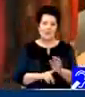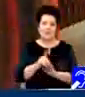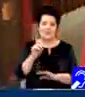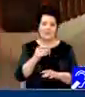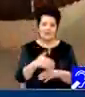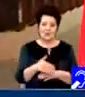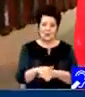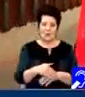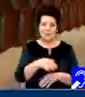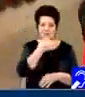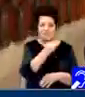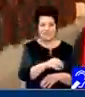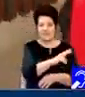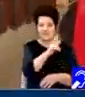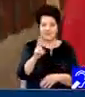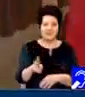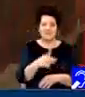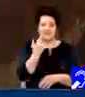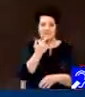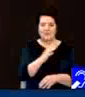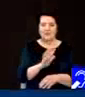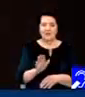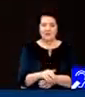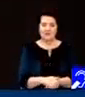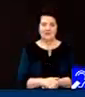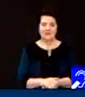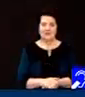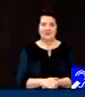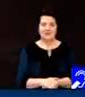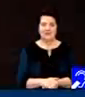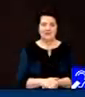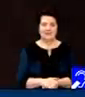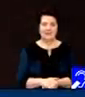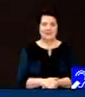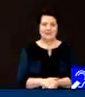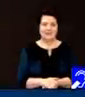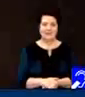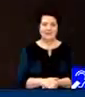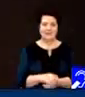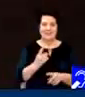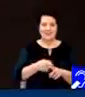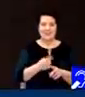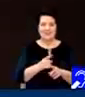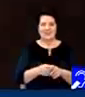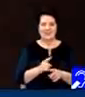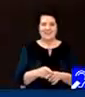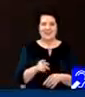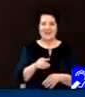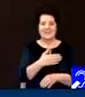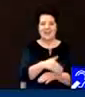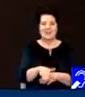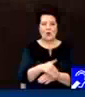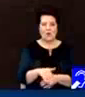spună cuvântul, dar nimeni nu a renunțat la cursă. Cam cât ați parcurs până acum, știți? Cred că jumătate de drum. Jumătate?